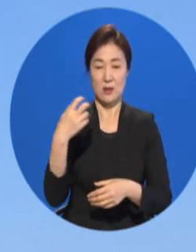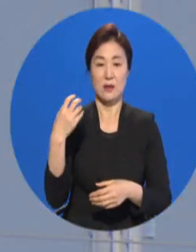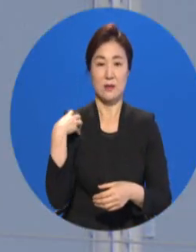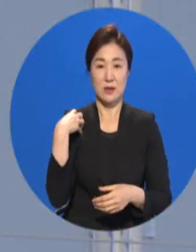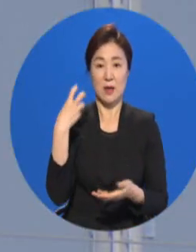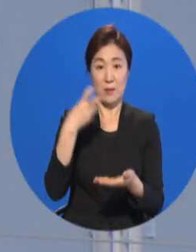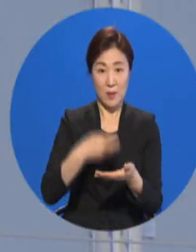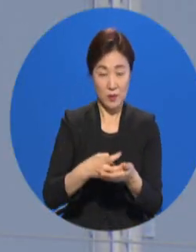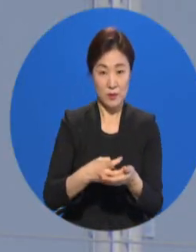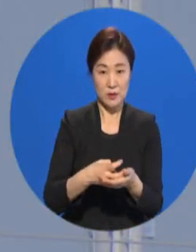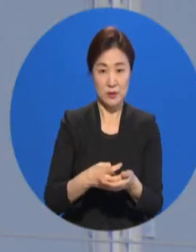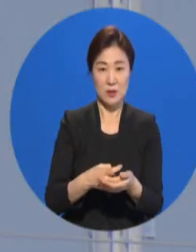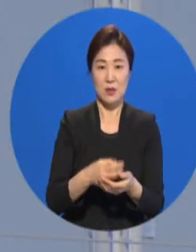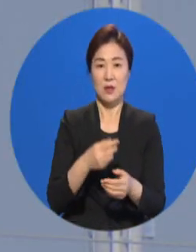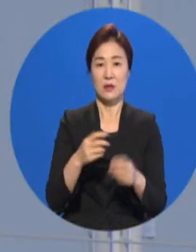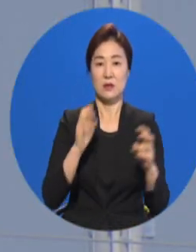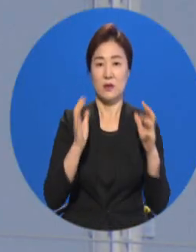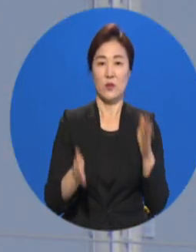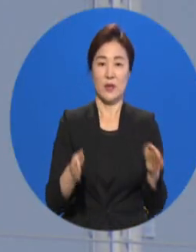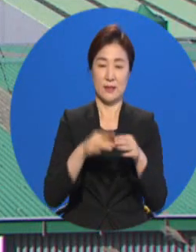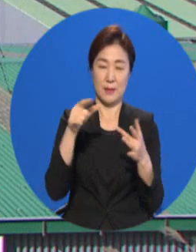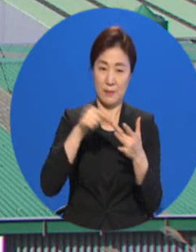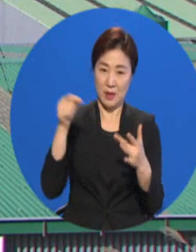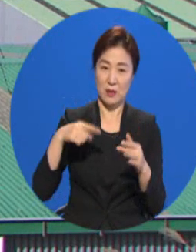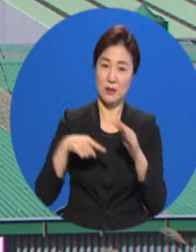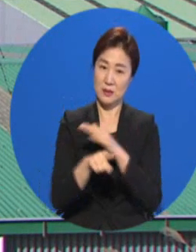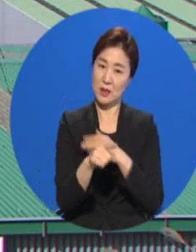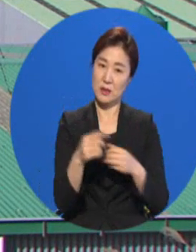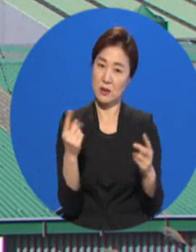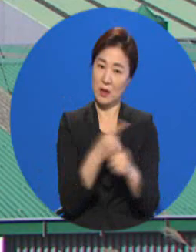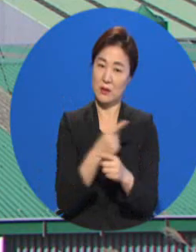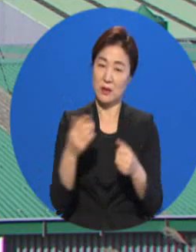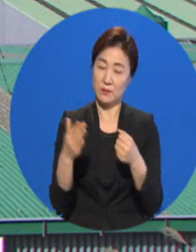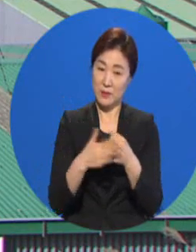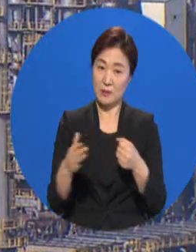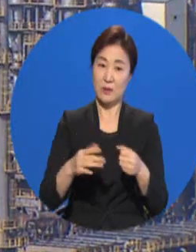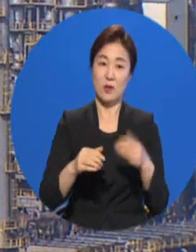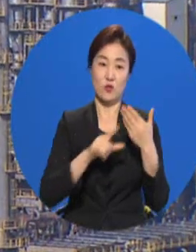선정하고 시행령 등을 개정해야 하는 작업이 남아 있어 오는